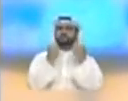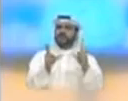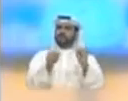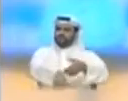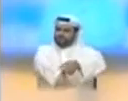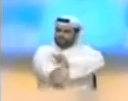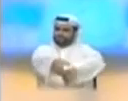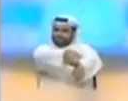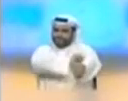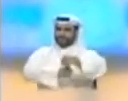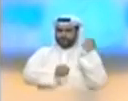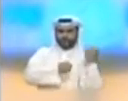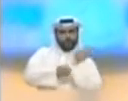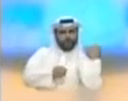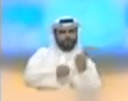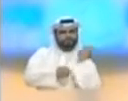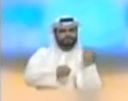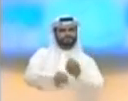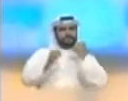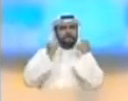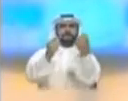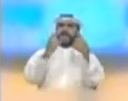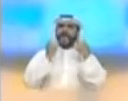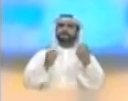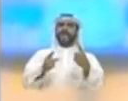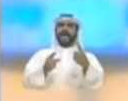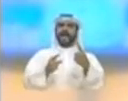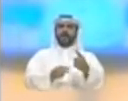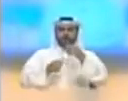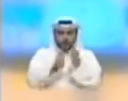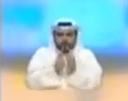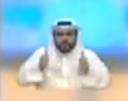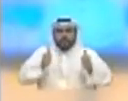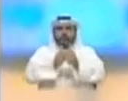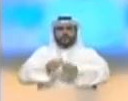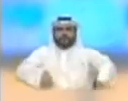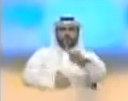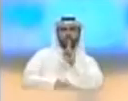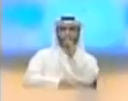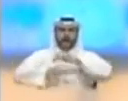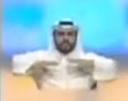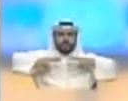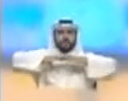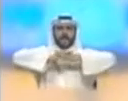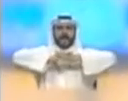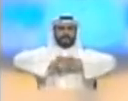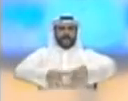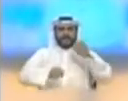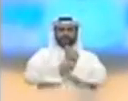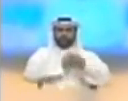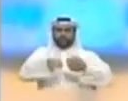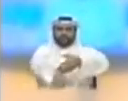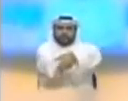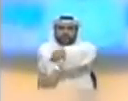بسلاسة ودقة. عملوا كخلية نحل وكأسرة واحدة لأداء عملهم الوظيفي بأكمل وجه،